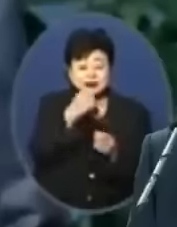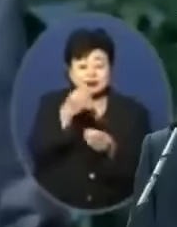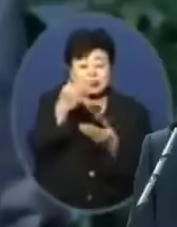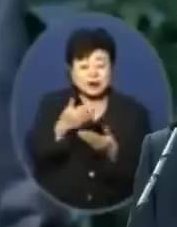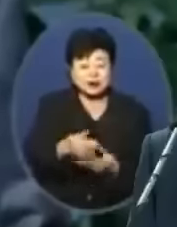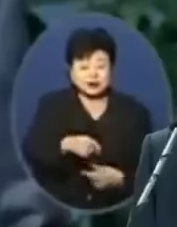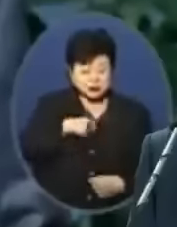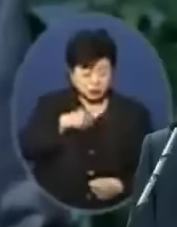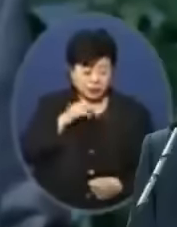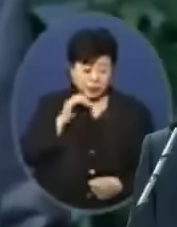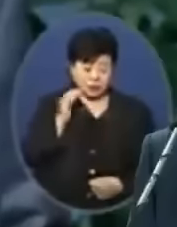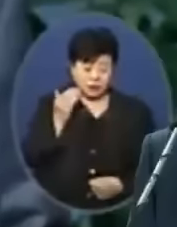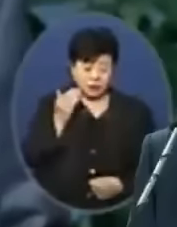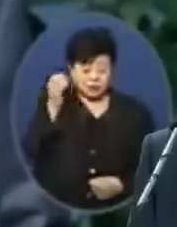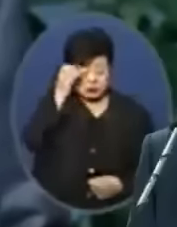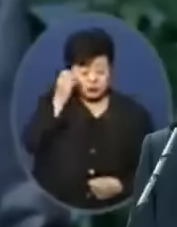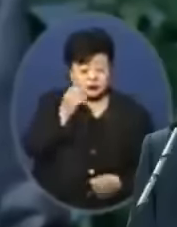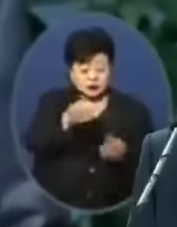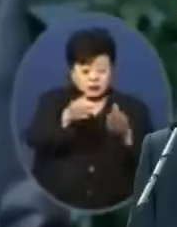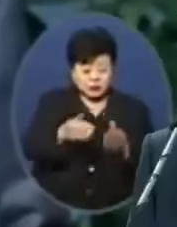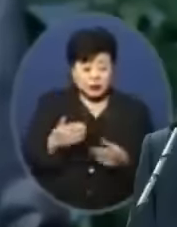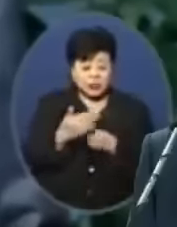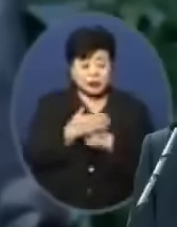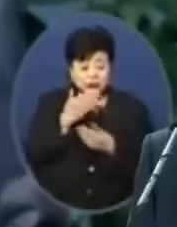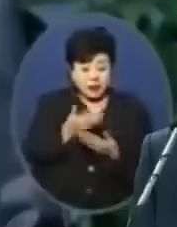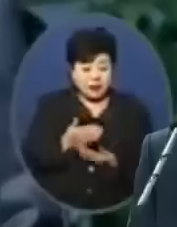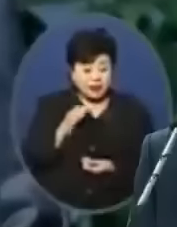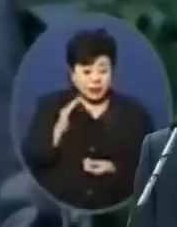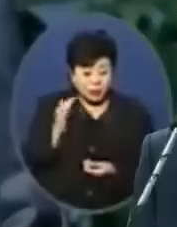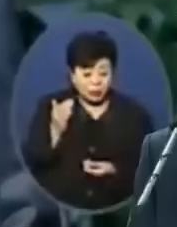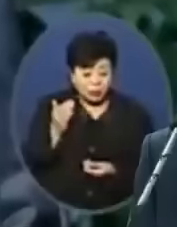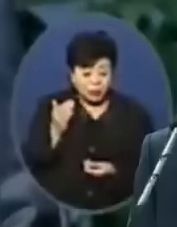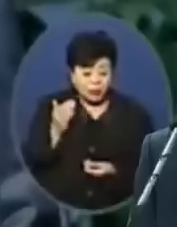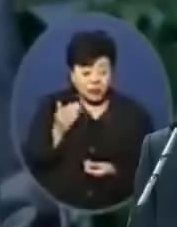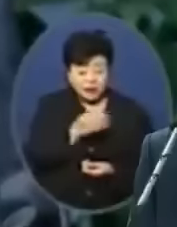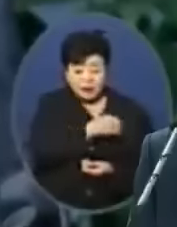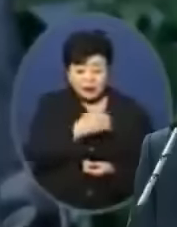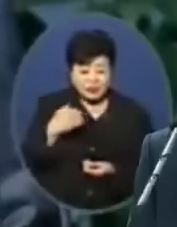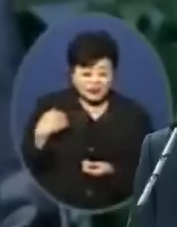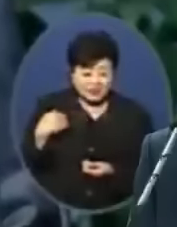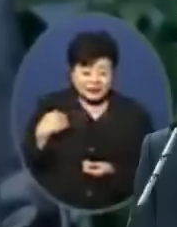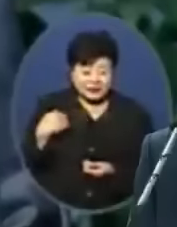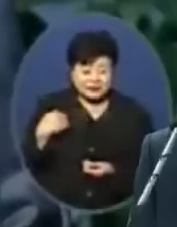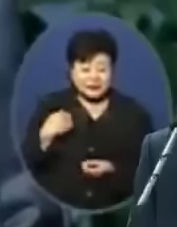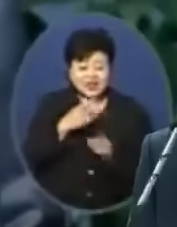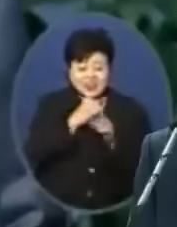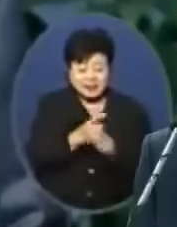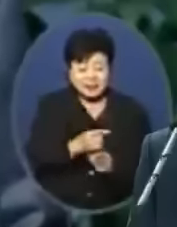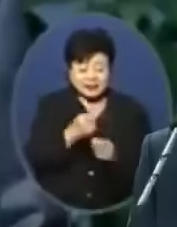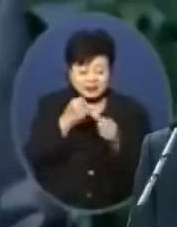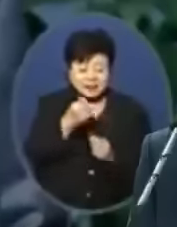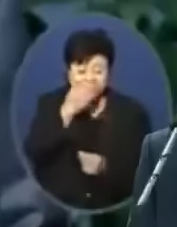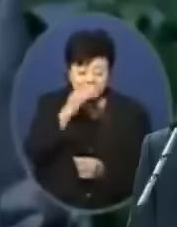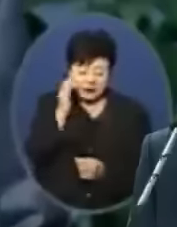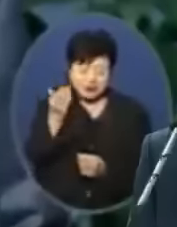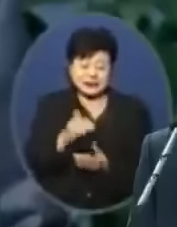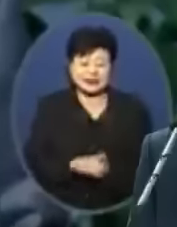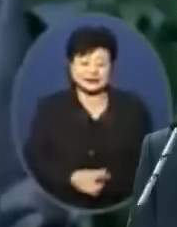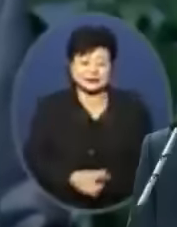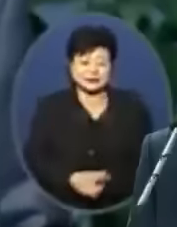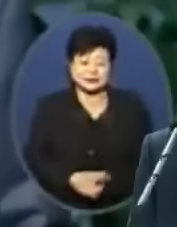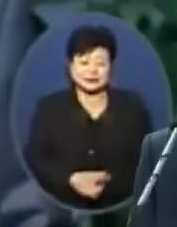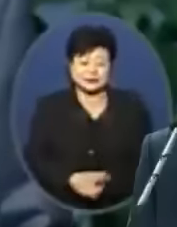축복으로 의롭게 되고 성령으로 말미암아 은혜를 받아서 넉넉히 이기는 생활을 할 수가 있는